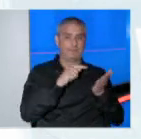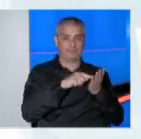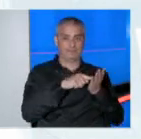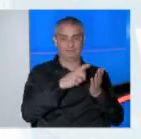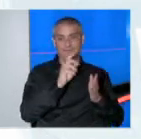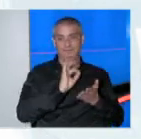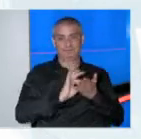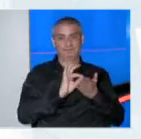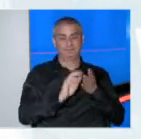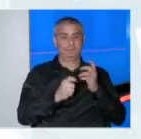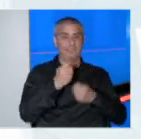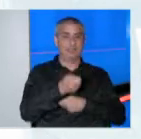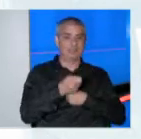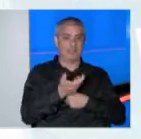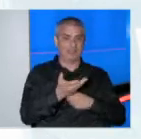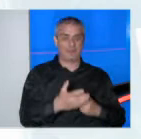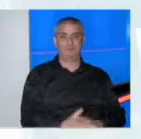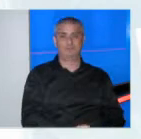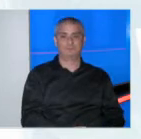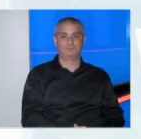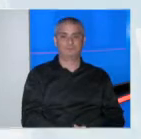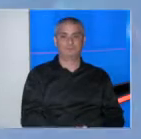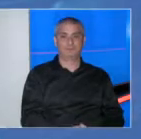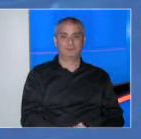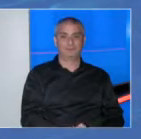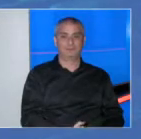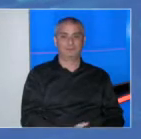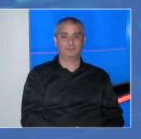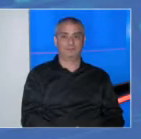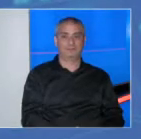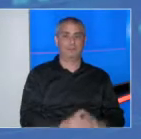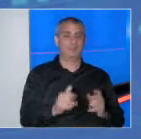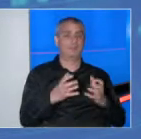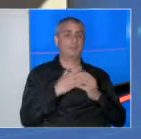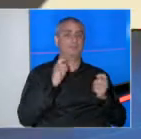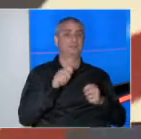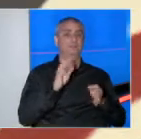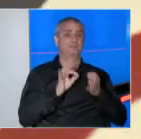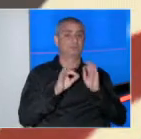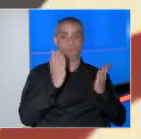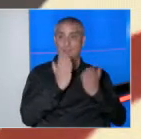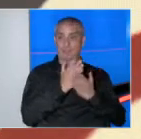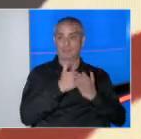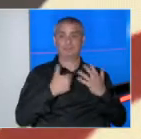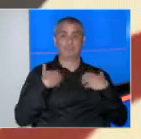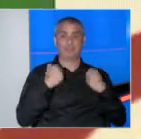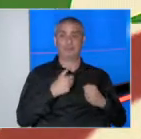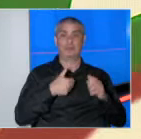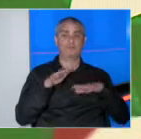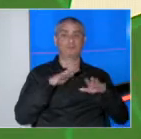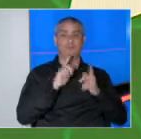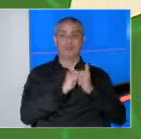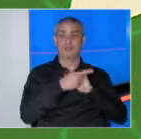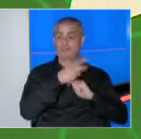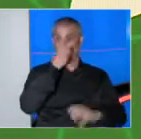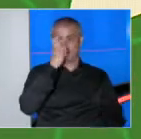יימרח סביב תיק החקלאות. היום בכנס המשפט באילת התייחס שר הביטחון וראש הממשלה החליפי